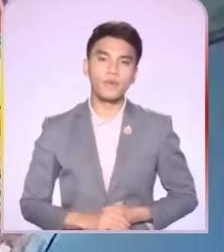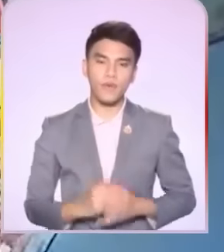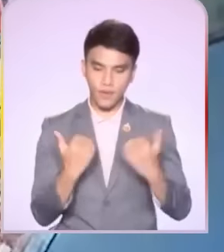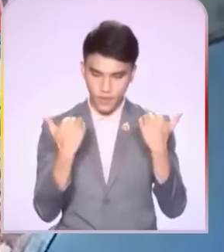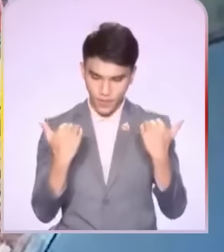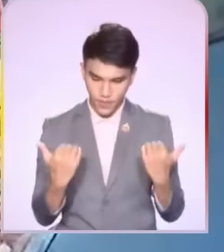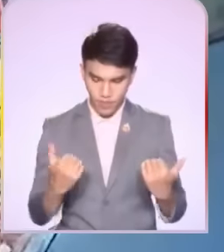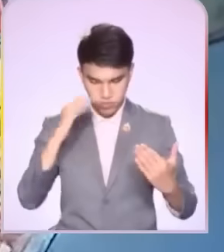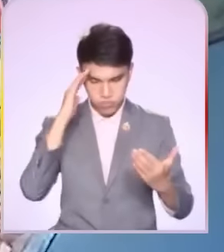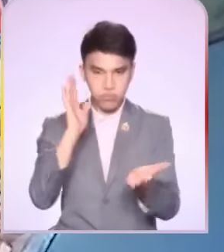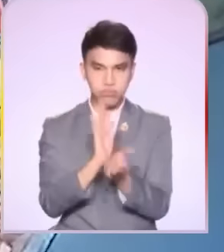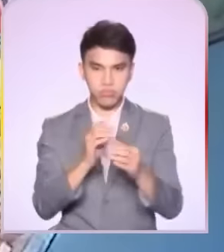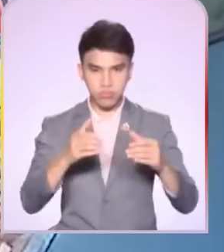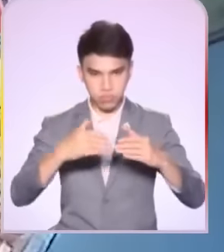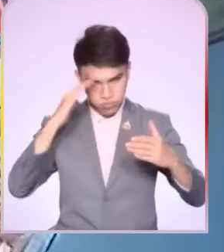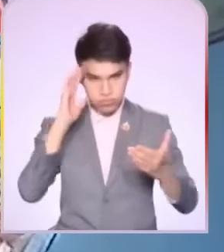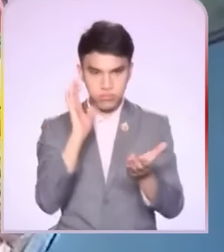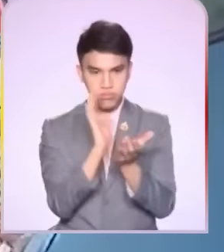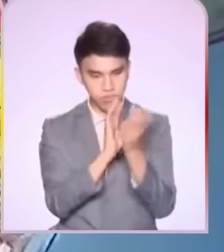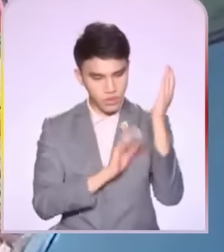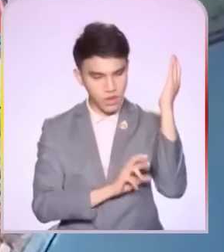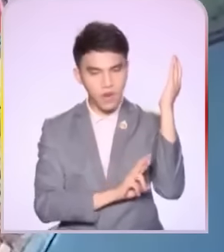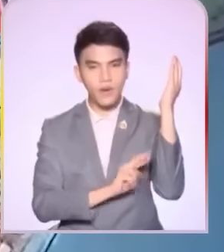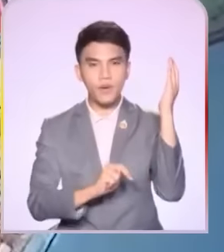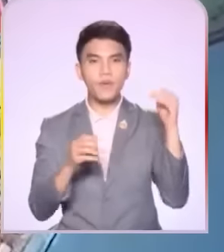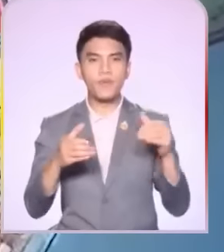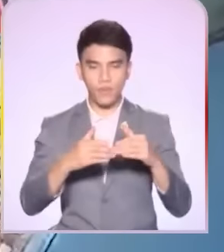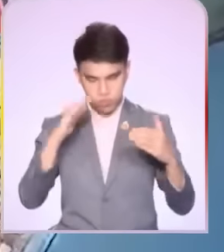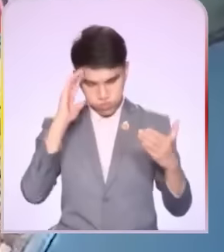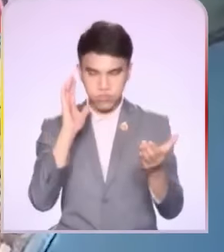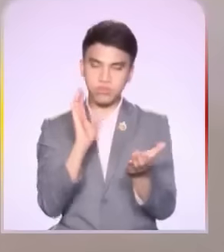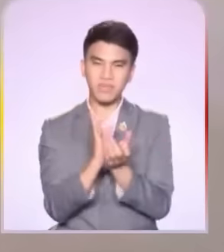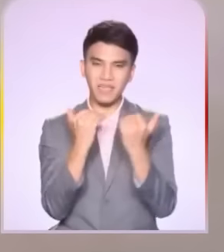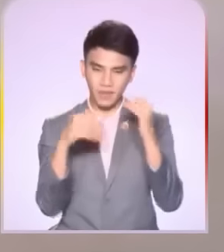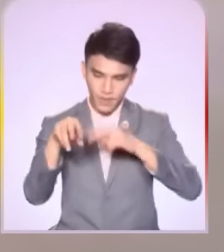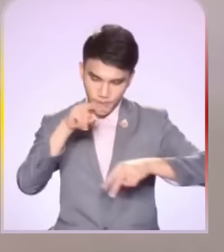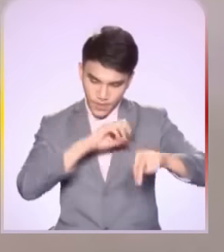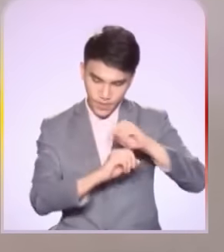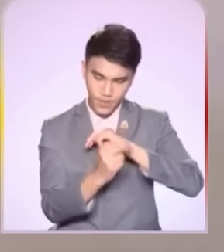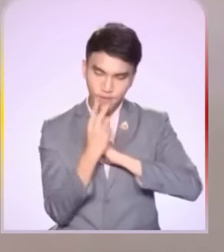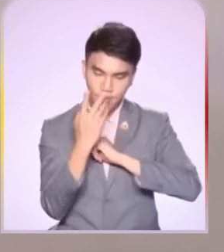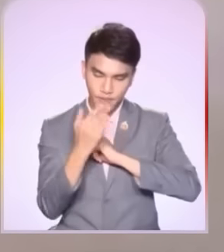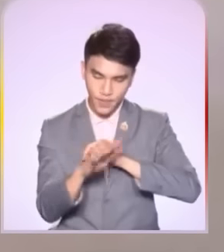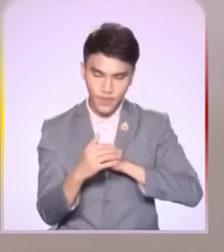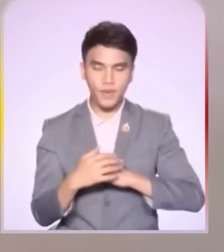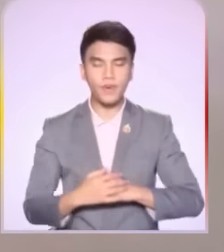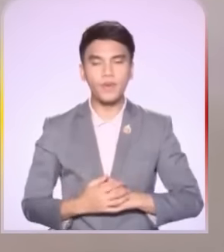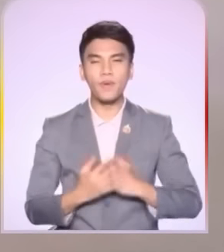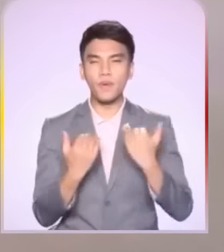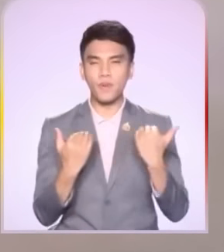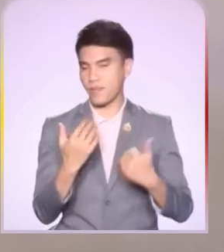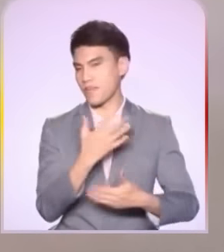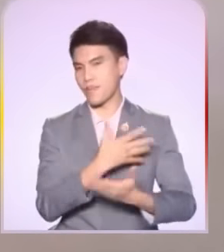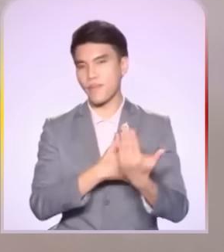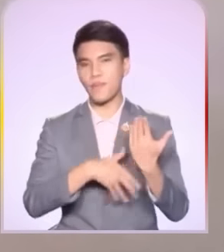ตอนนี้ทางตำรวจชุดสืบสวนสภ.เมืองระนองแล้วก็ชุดสืบจังหวัดระนองได้เร่งตรวจสอบภาพจากกล้องวงจรปิดกระจายกำลังล